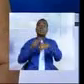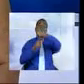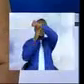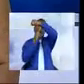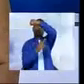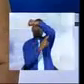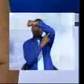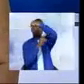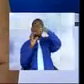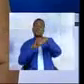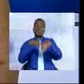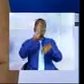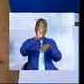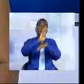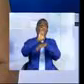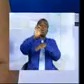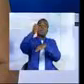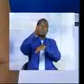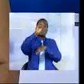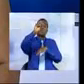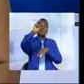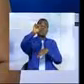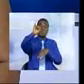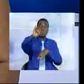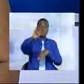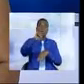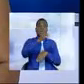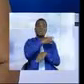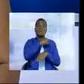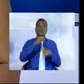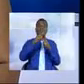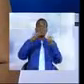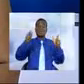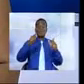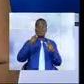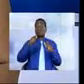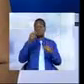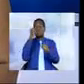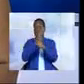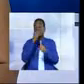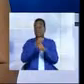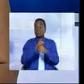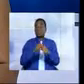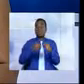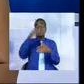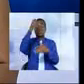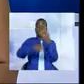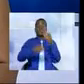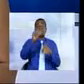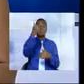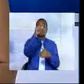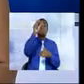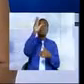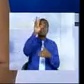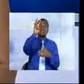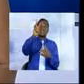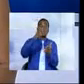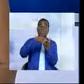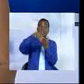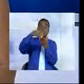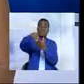de Béomi sur le fleuve Bandama et sur le camp. Ce grand chantier, d'un coût estimé à plus de 16 milliards de francs CFA,